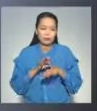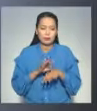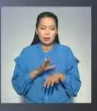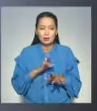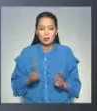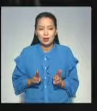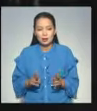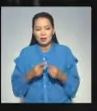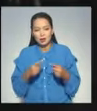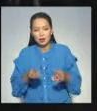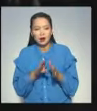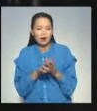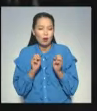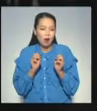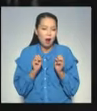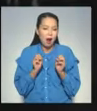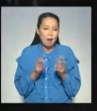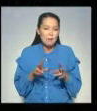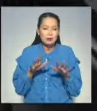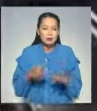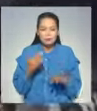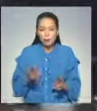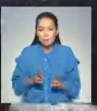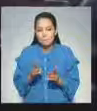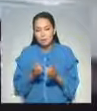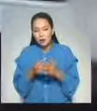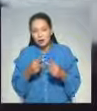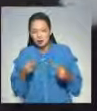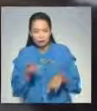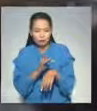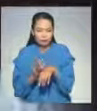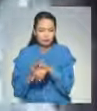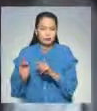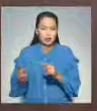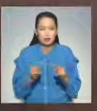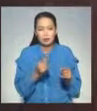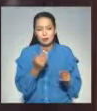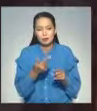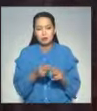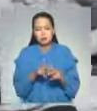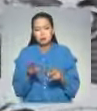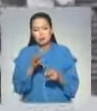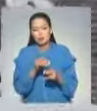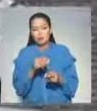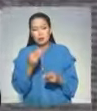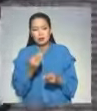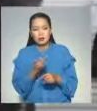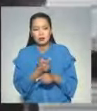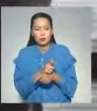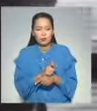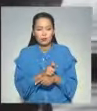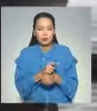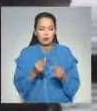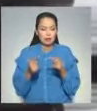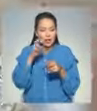террорлық сипаттағы қауіп төндірген қылмыскерлердің көзін жойды. Қандығол қарақшылар мен қаймықпай бетпе-бет келіп жолын бөгеді. Өйткені олар үшін жанынан